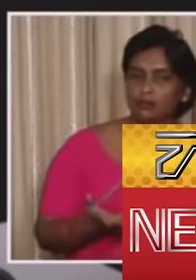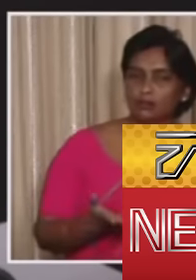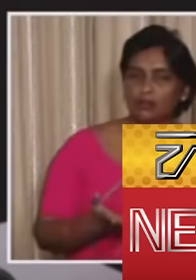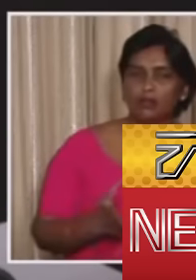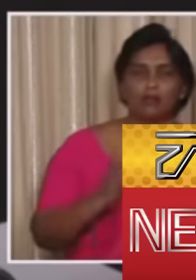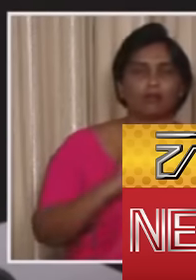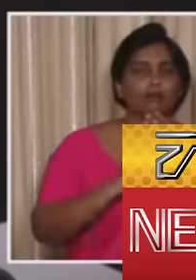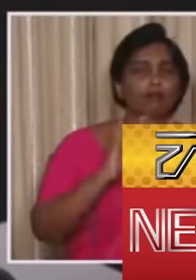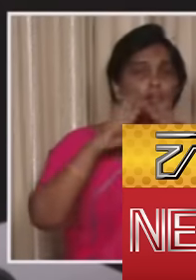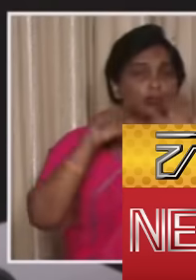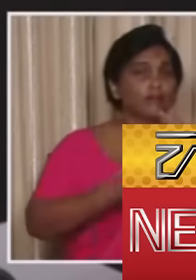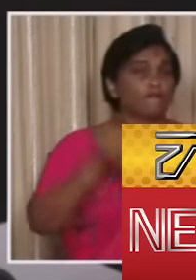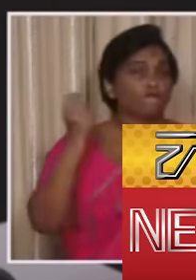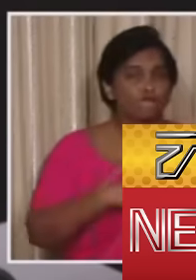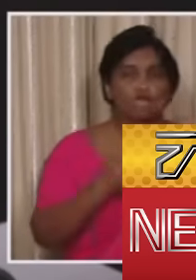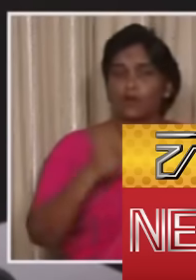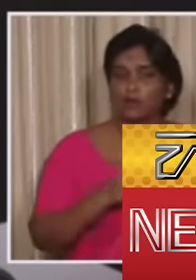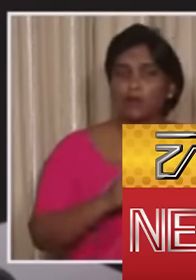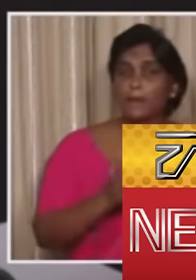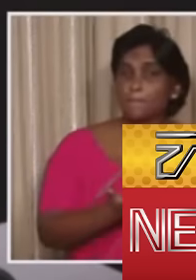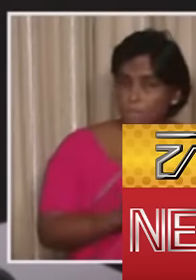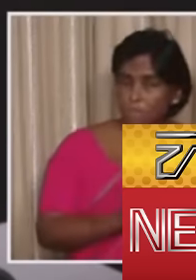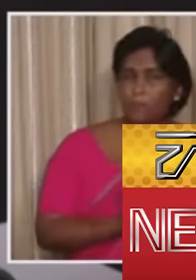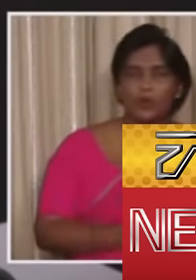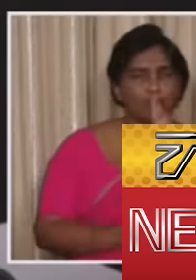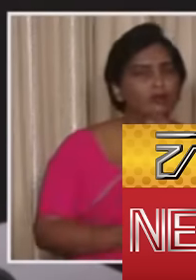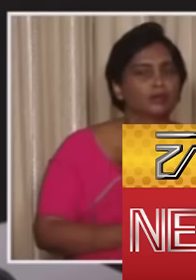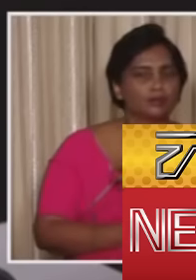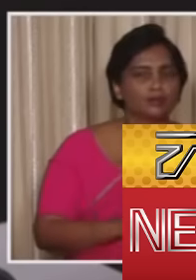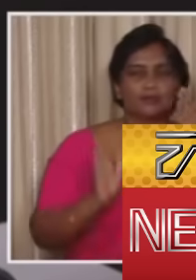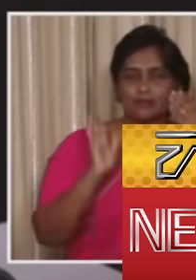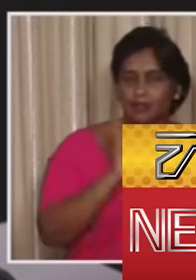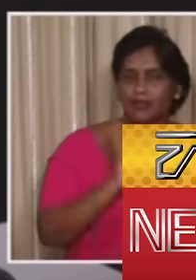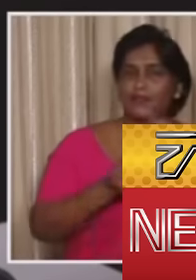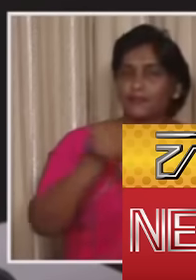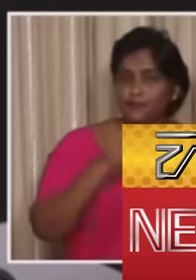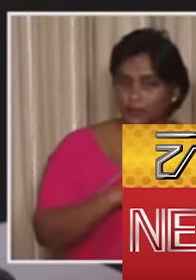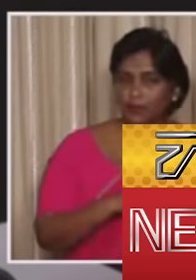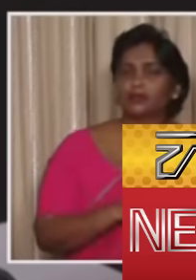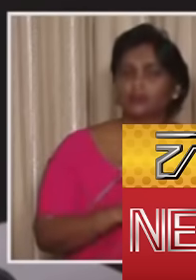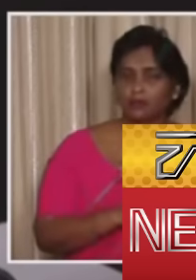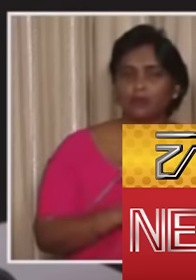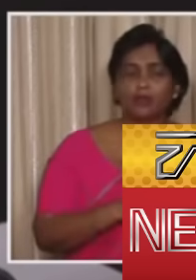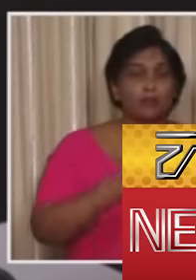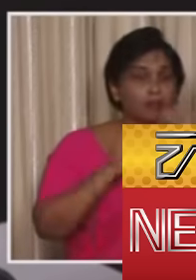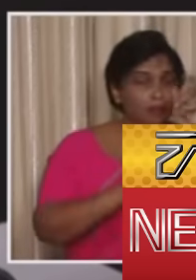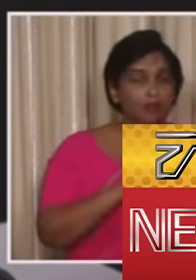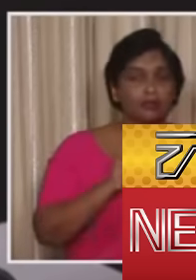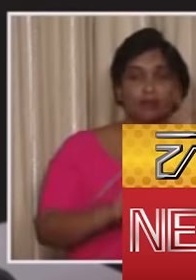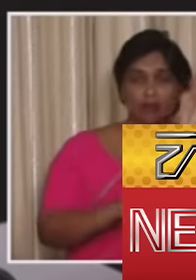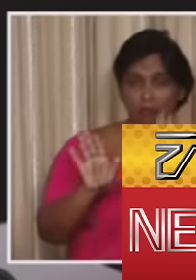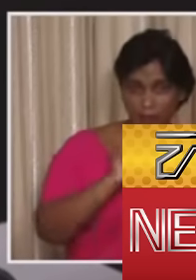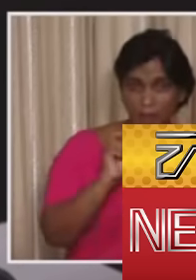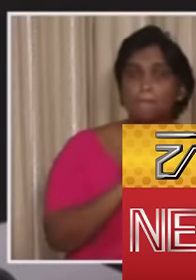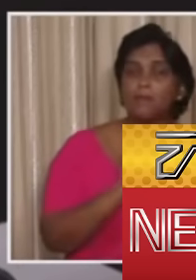දේපළ වෙන්දේසි කරනවා. අඩුම තරමේ මහ බැංකුව මේ දේපළ වෙන්දේසි වෙන්නේ ඒ ව්‍යවසායකයන්ගේ කළමනාකරණ ප්‍රශ්නයක්